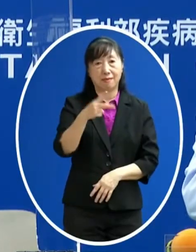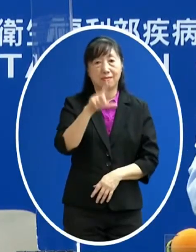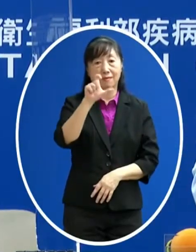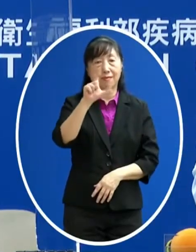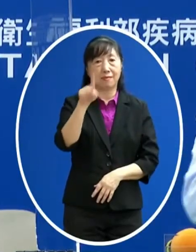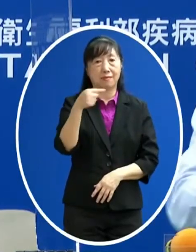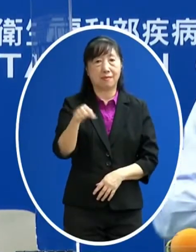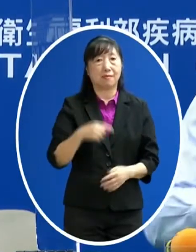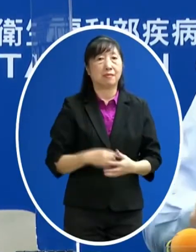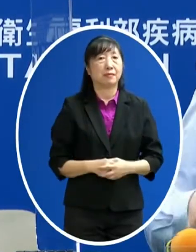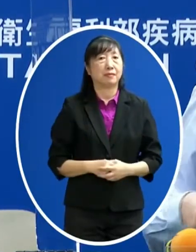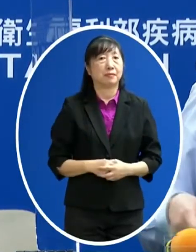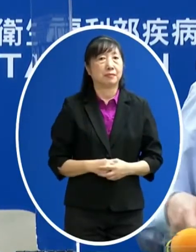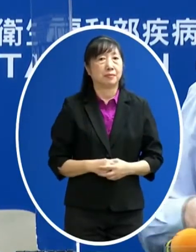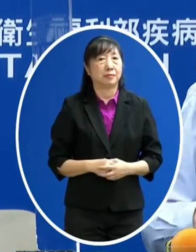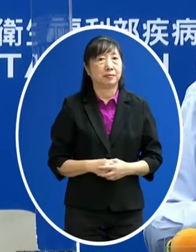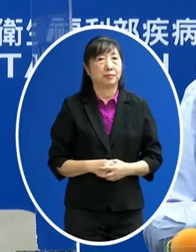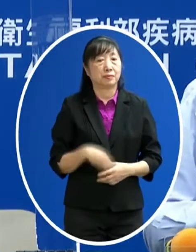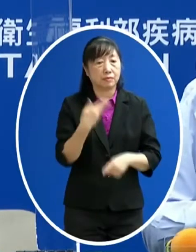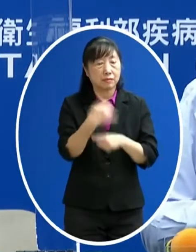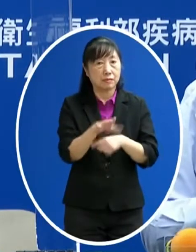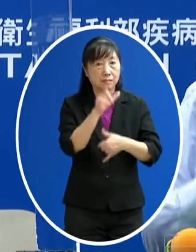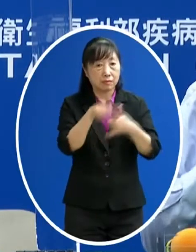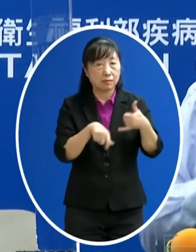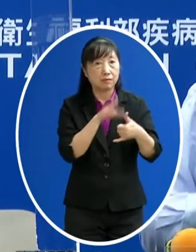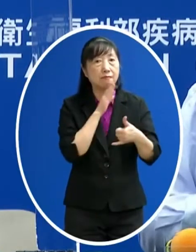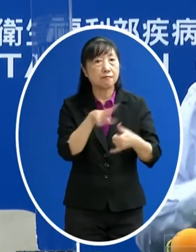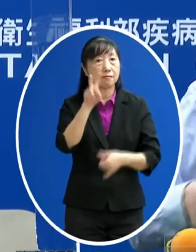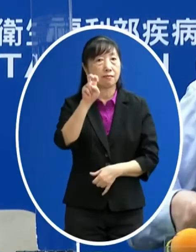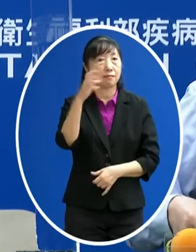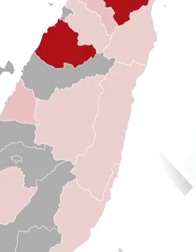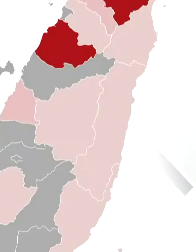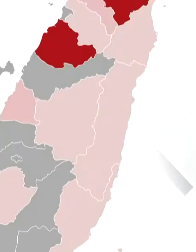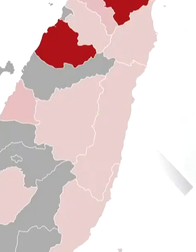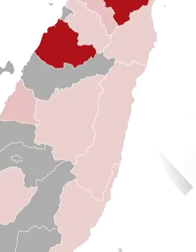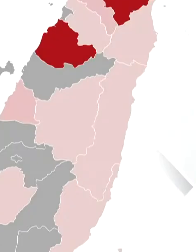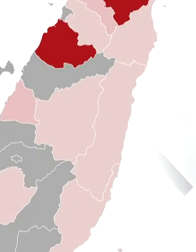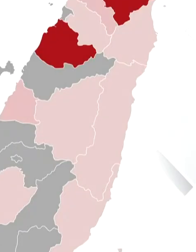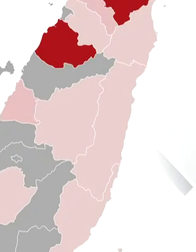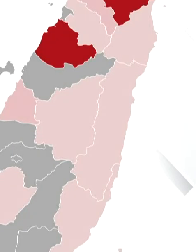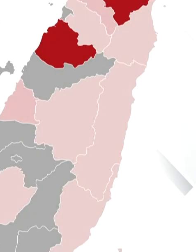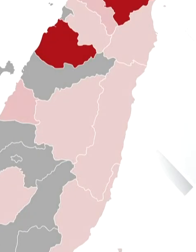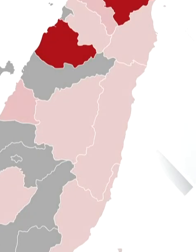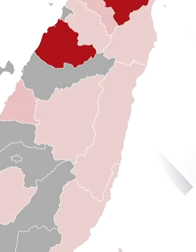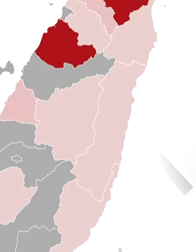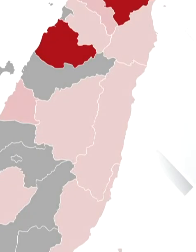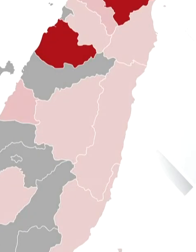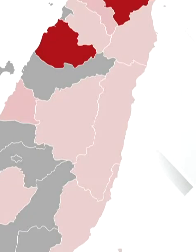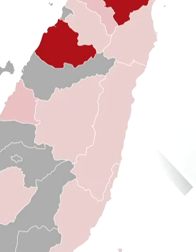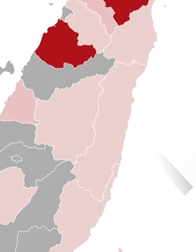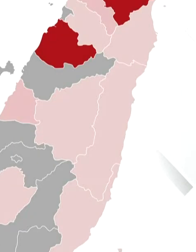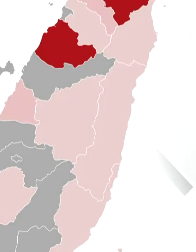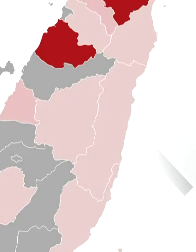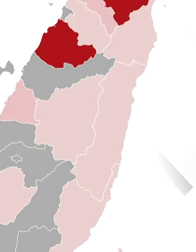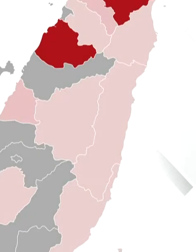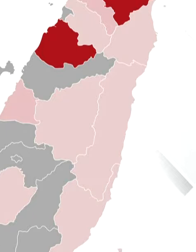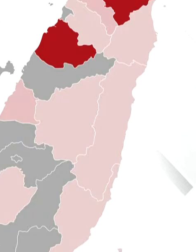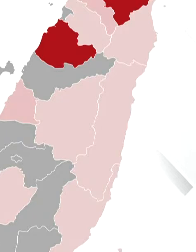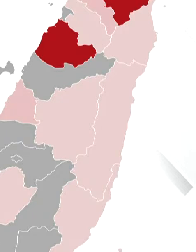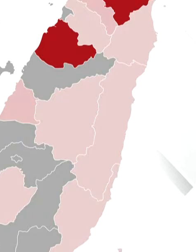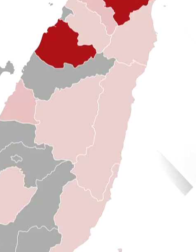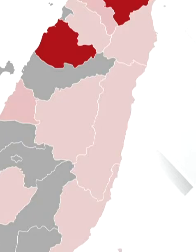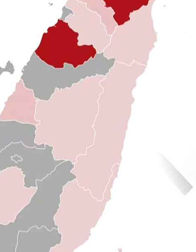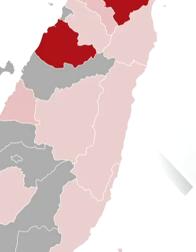266例。好，那死亡的案件是28例。 新增本土确诊263例，仍以新北